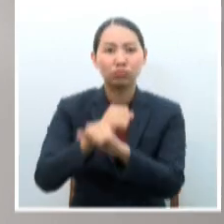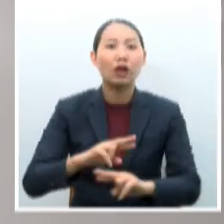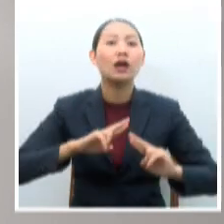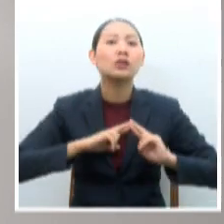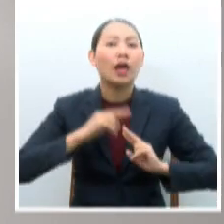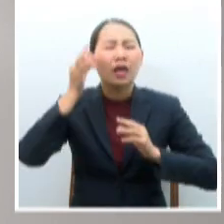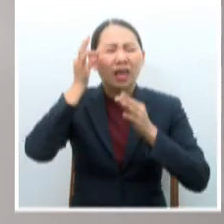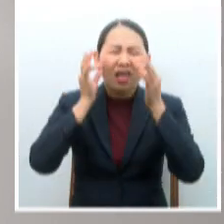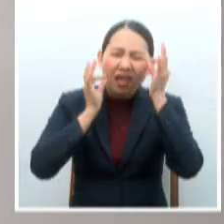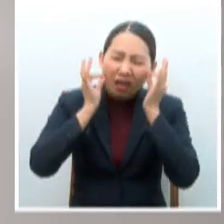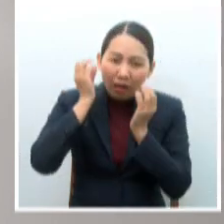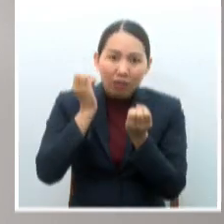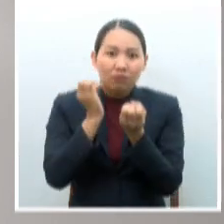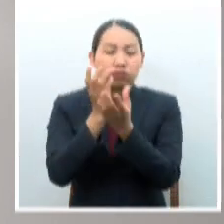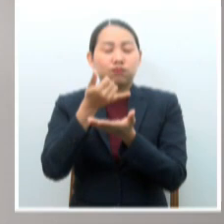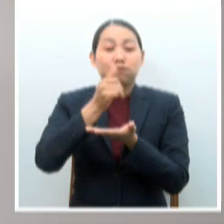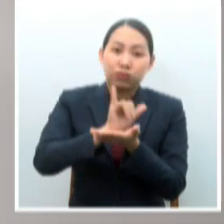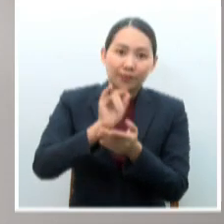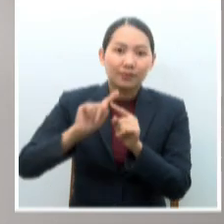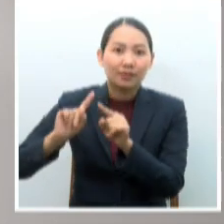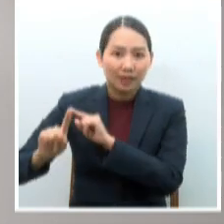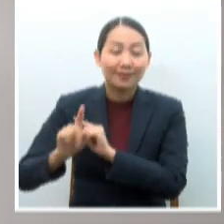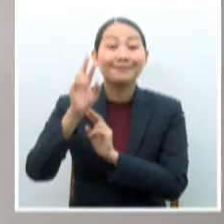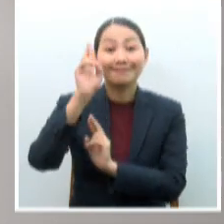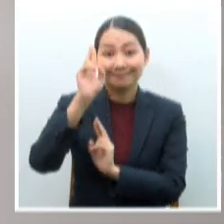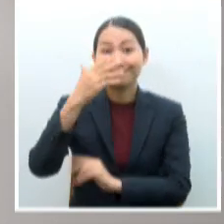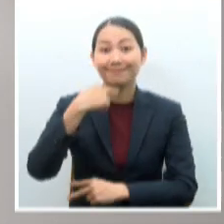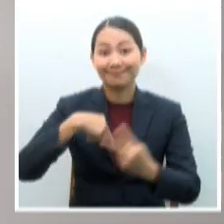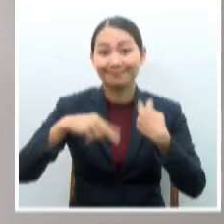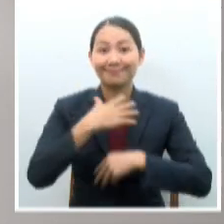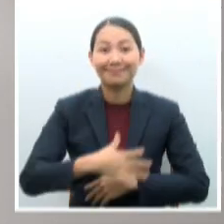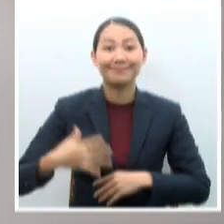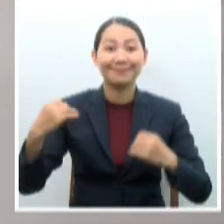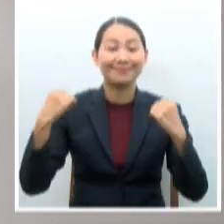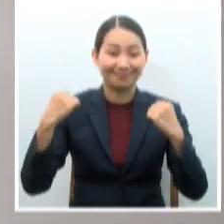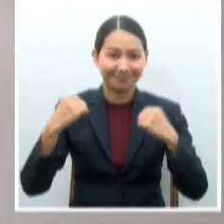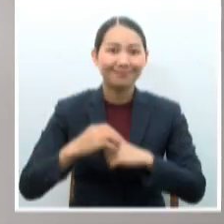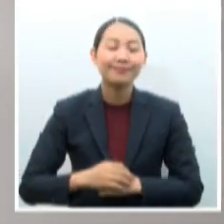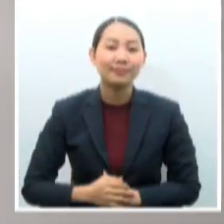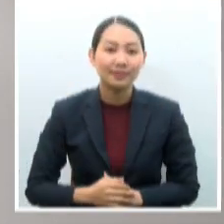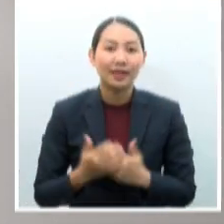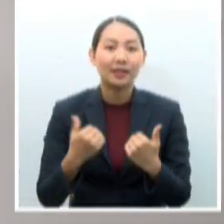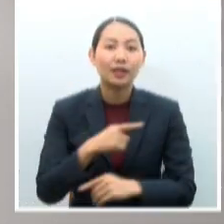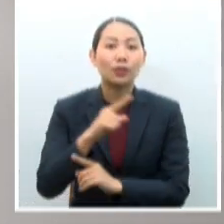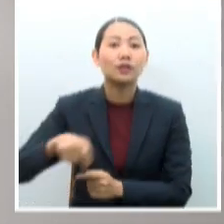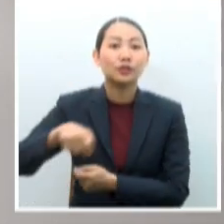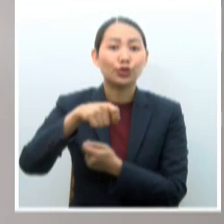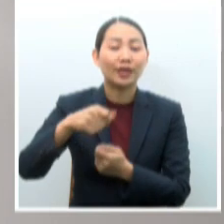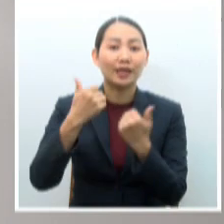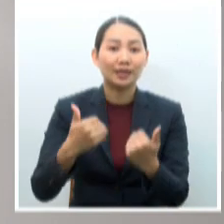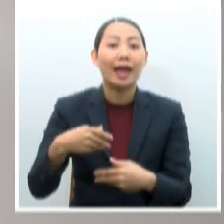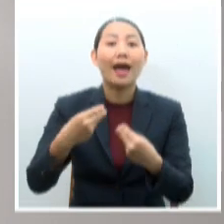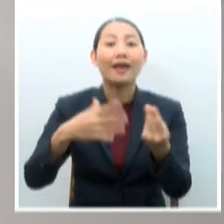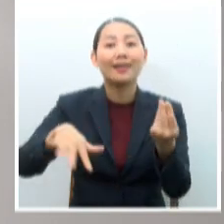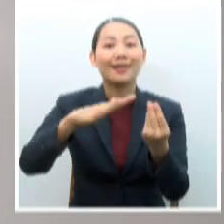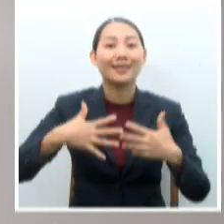ะเป็นอาการข้างเคียงที่เกิดขึ้นจากอากาศร้อนๆแบบนี้ดูแลสุขภาพร่างกายและที่สำคัญนะคะสงกรานต์ปีนี้ขอให้ทุกๆท่านมีความสุขกัน